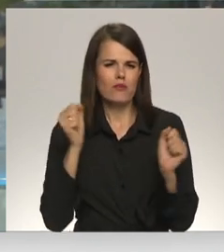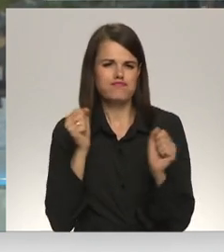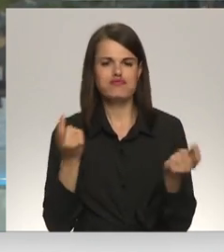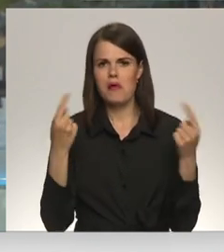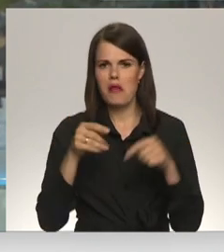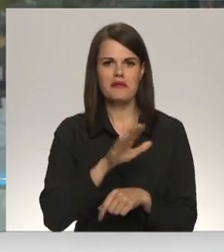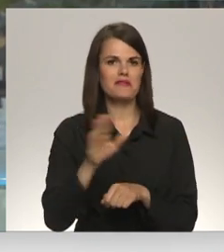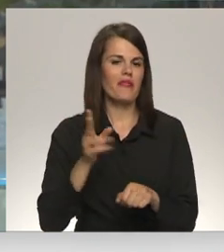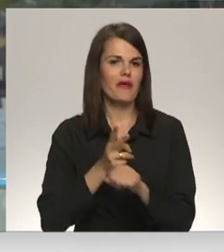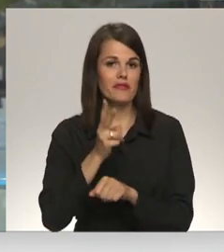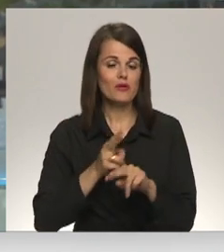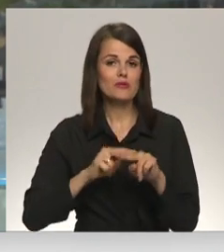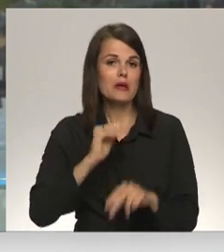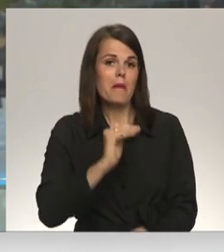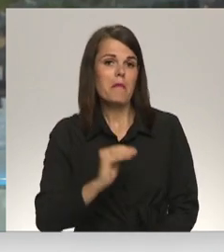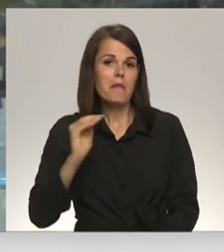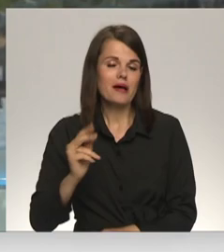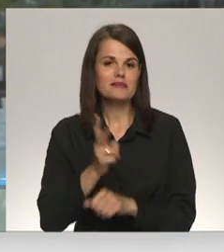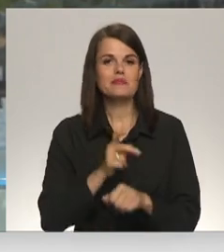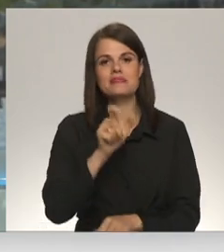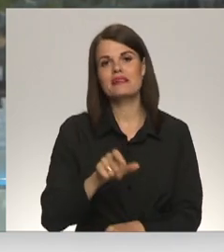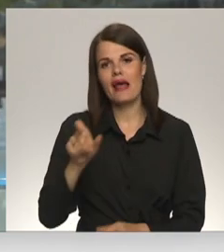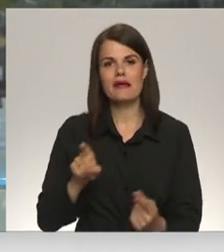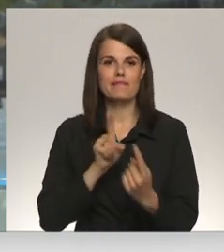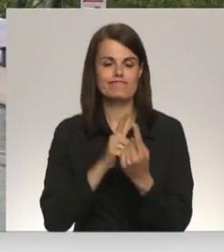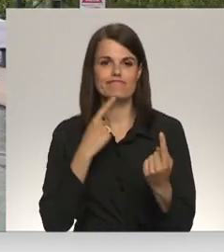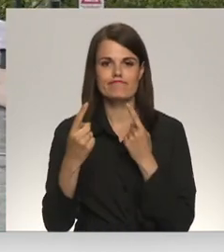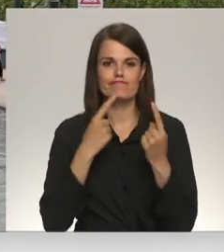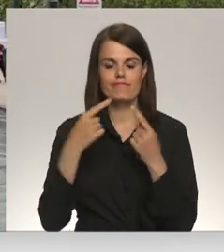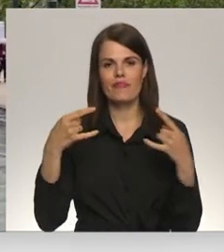ar mazajiem skrējējiem sarunājās Dāvids Freidenfelds.